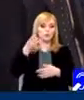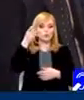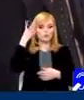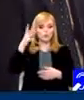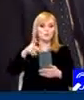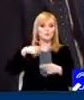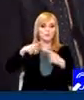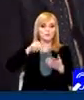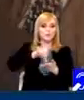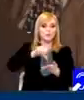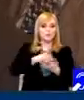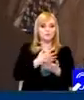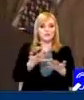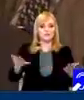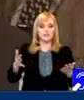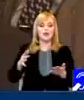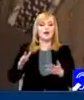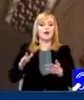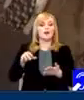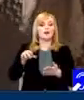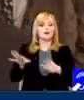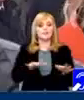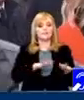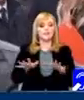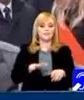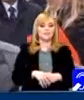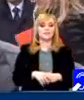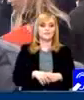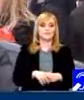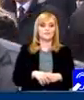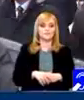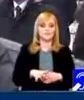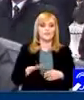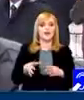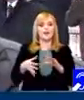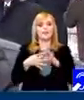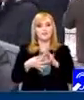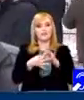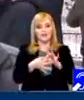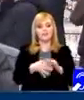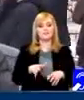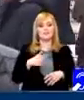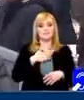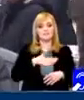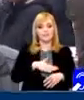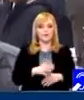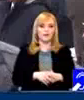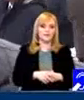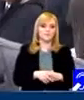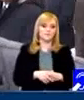prin participarea la diverse activități de pe ambele maluri ale Prutului. Relațiile culturale sunt fructuoase și este foarte important